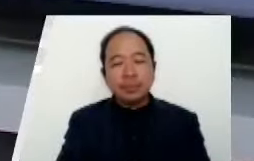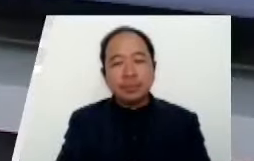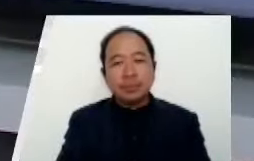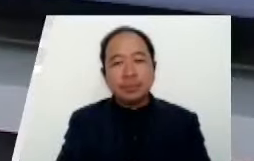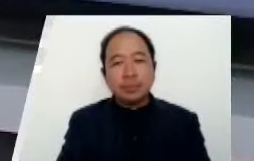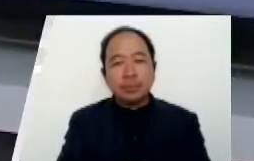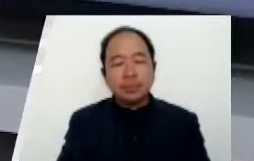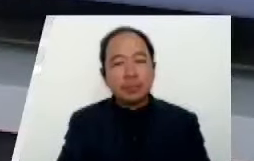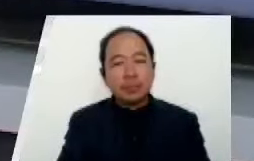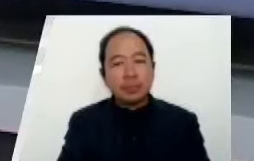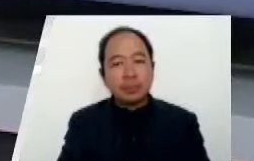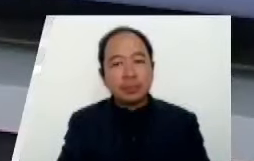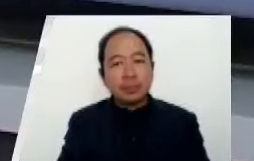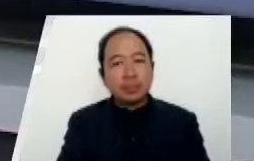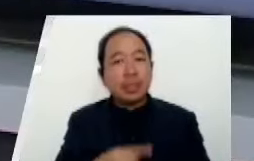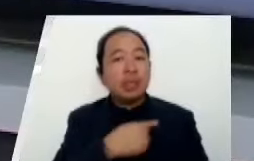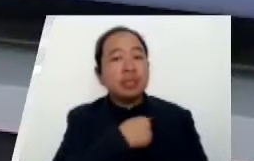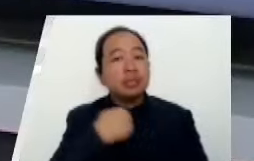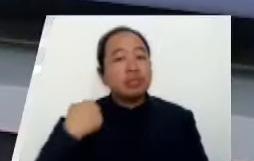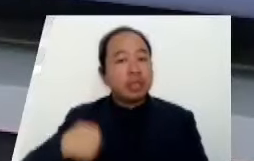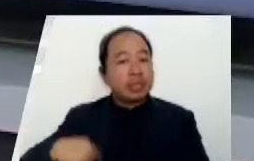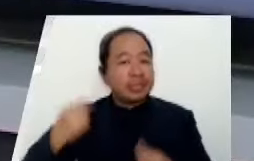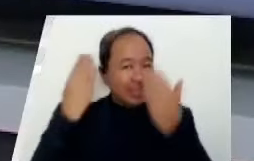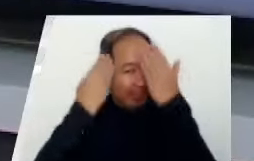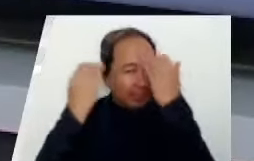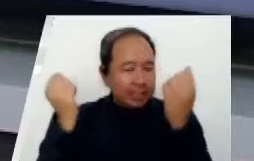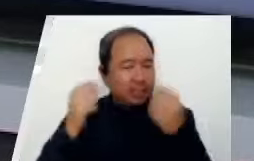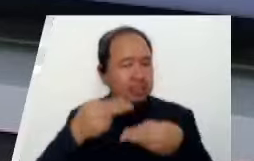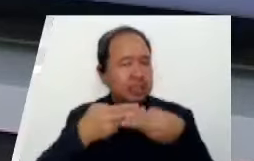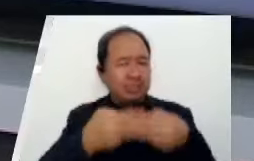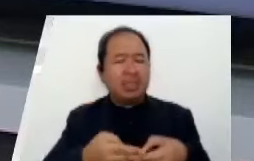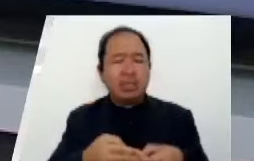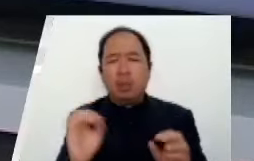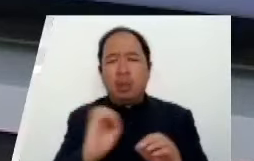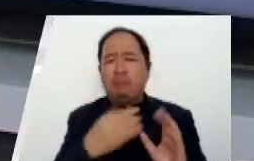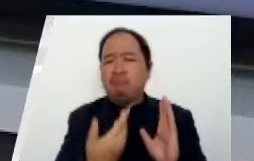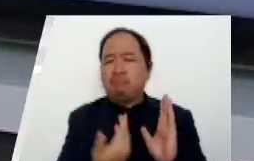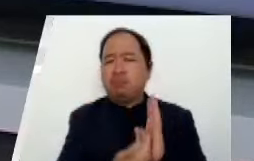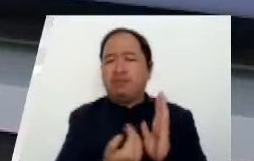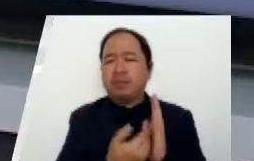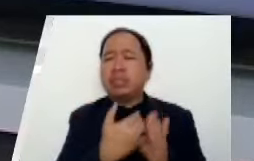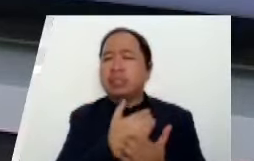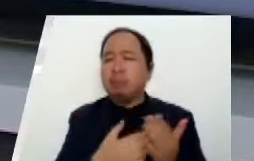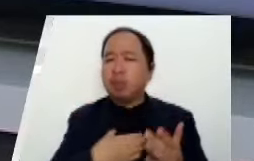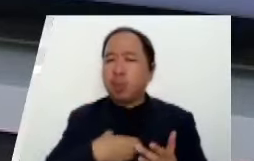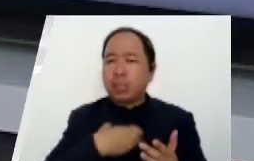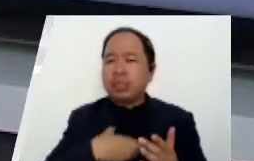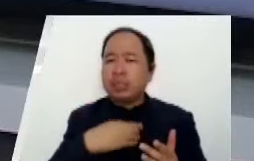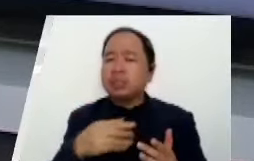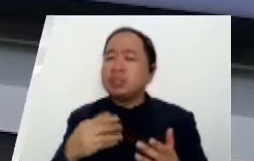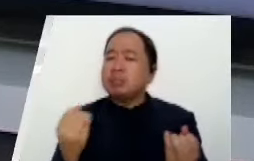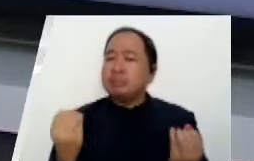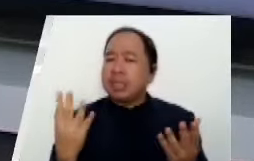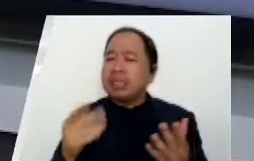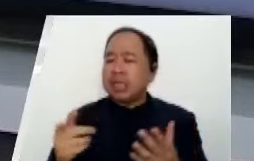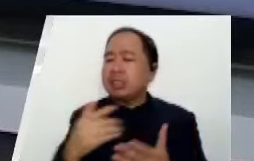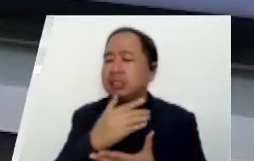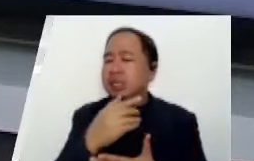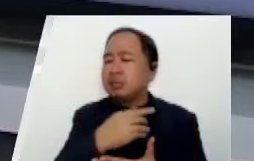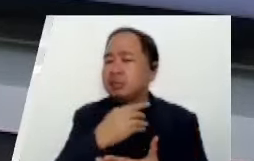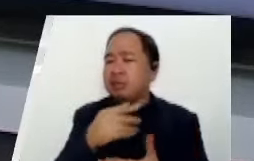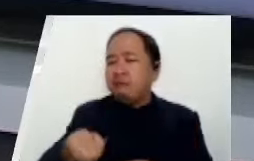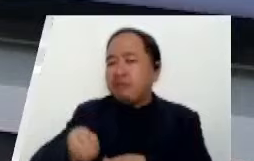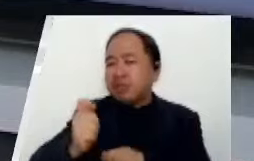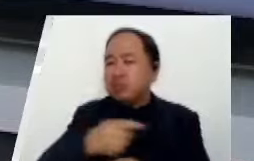Tinawag naman ng Chinese Embassy na walang batayan ang alegasyong ilang mangingisdang Chino ang gumagamit ng cyanide sa Bajo